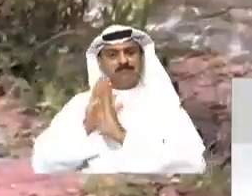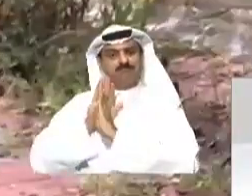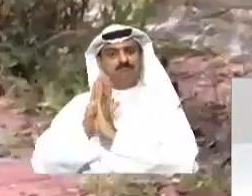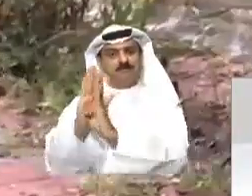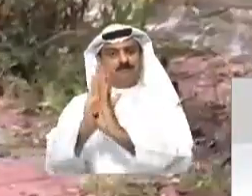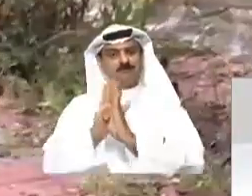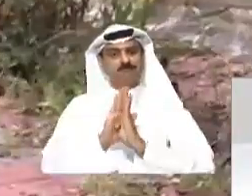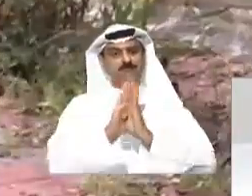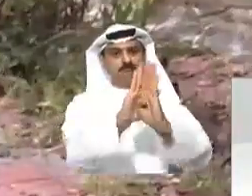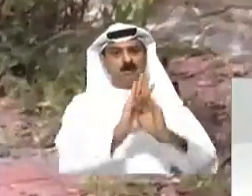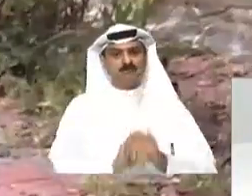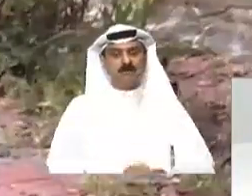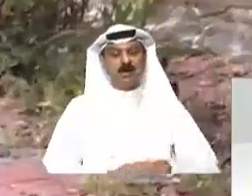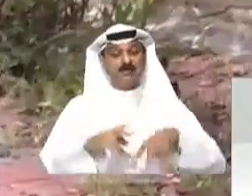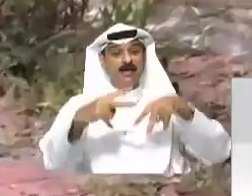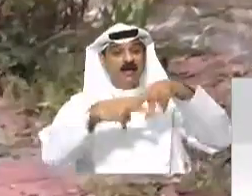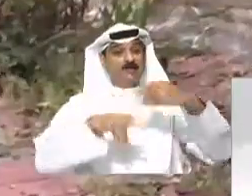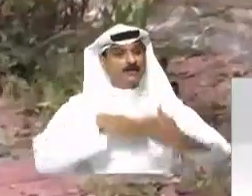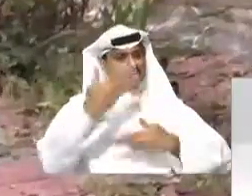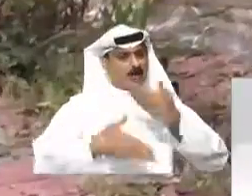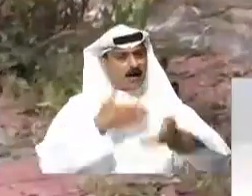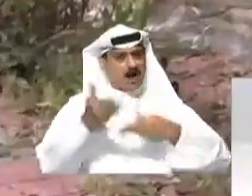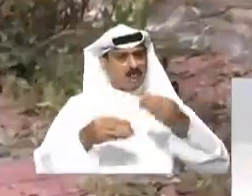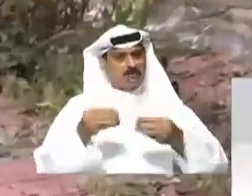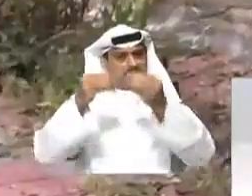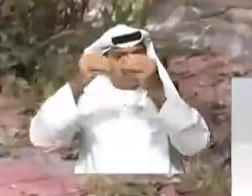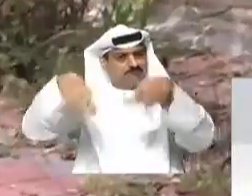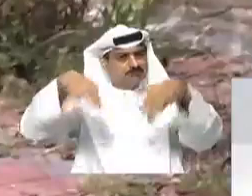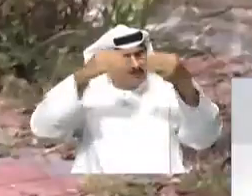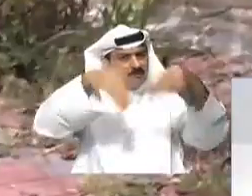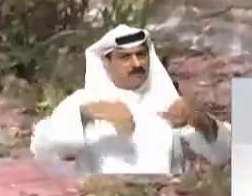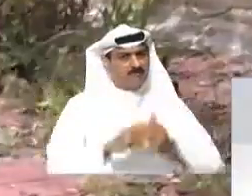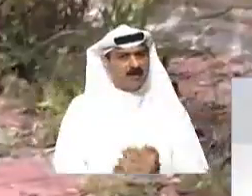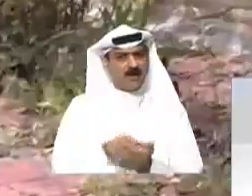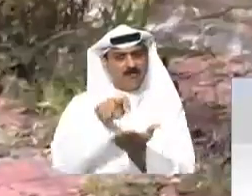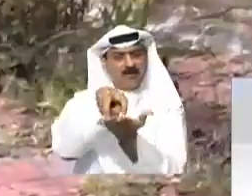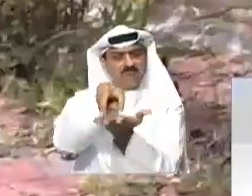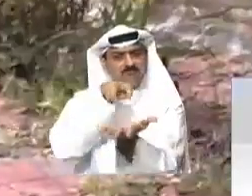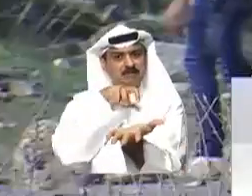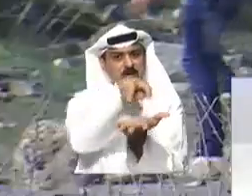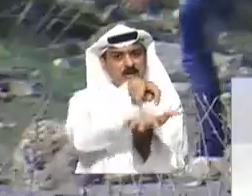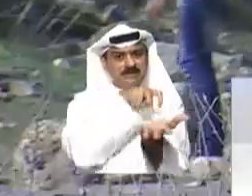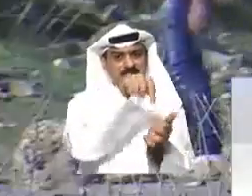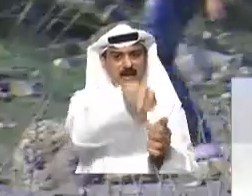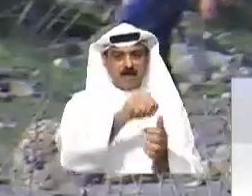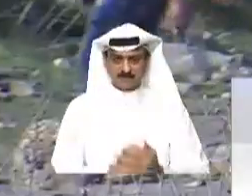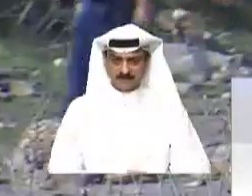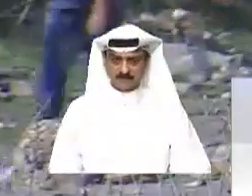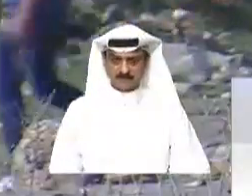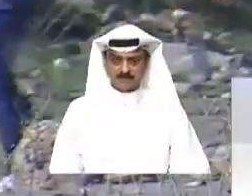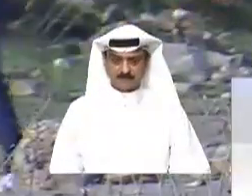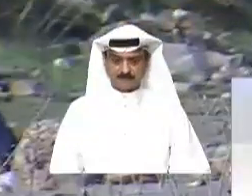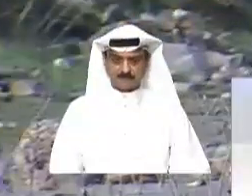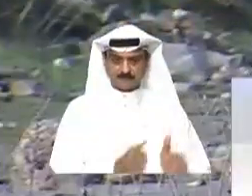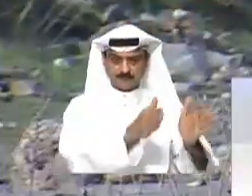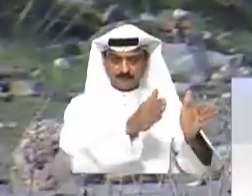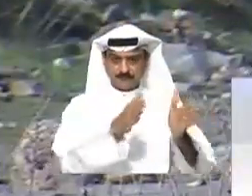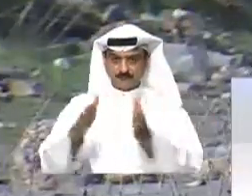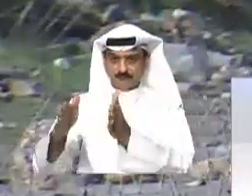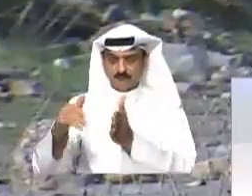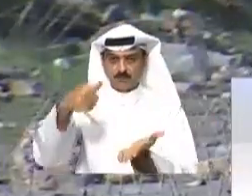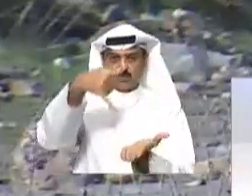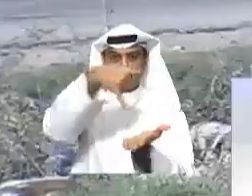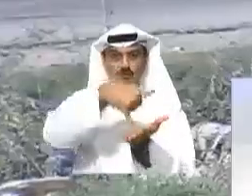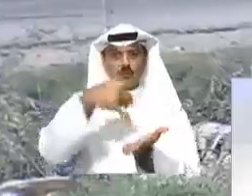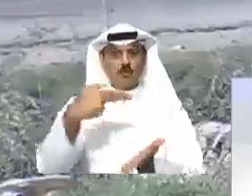يحاول الاحتلال عمليا فتفتة يعني ساحات المواجهة الفلسطينية. ومن مراكز مدن الضفة